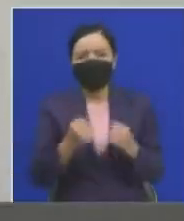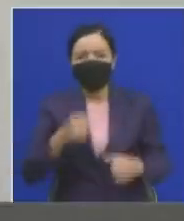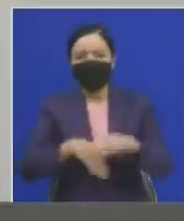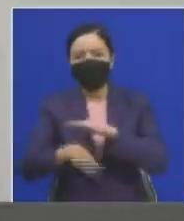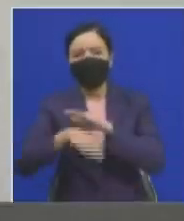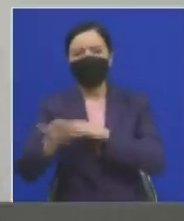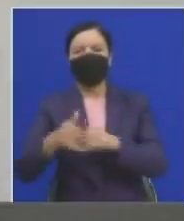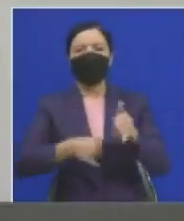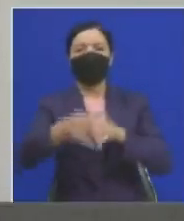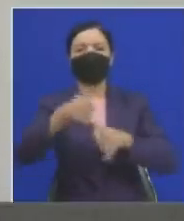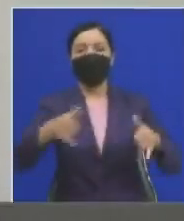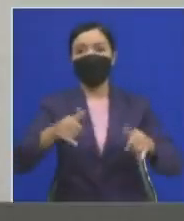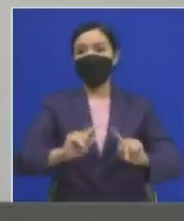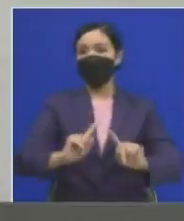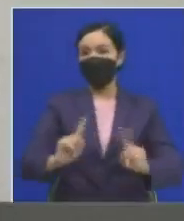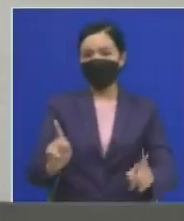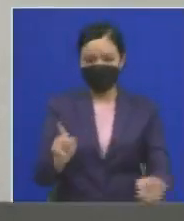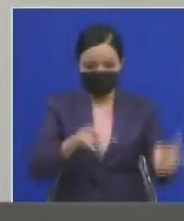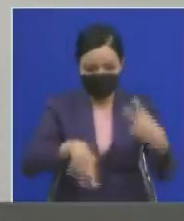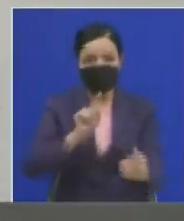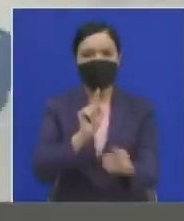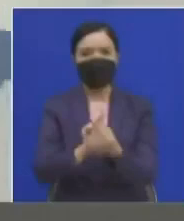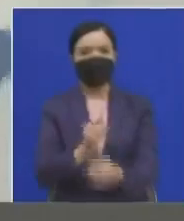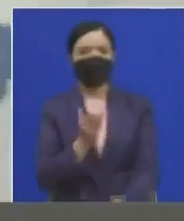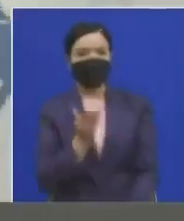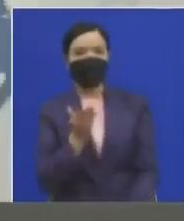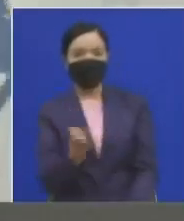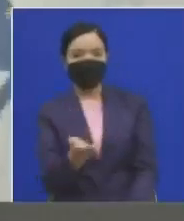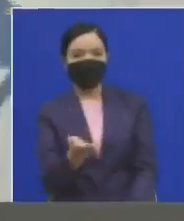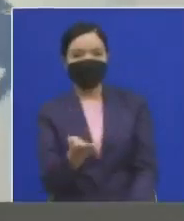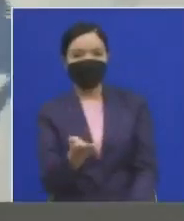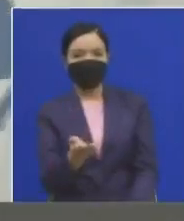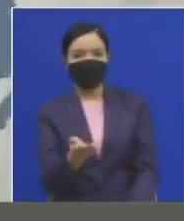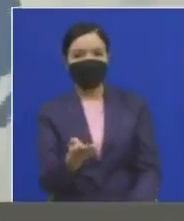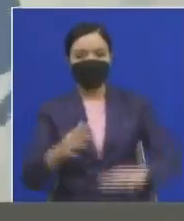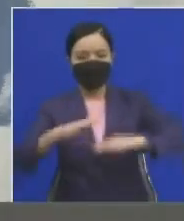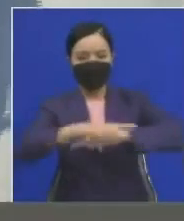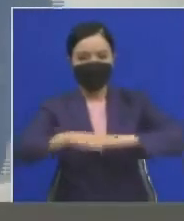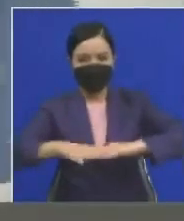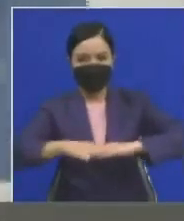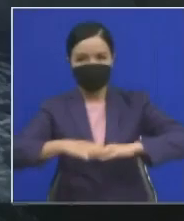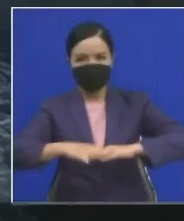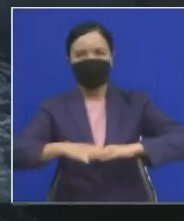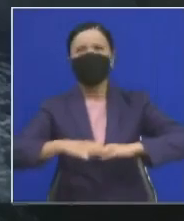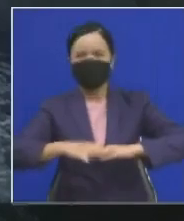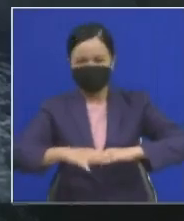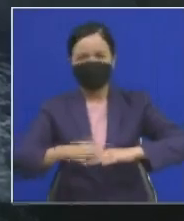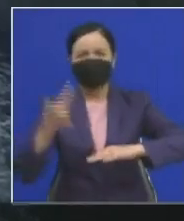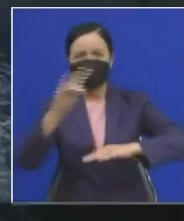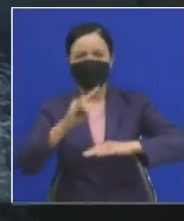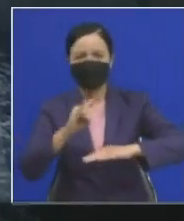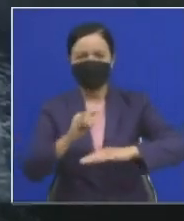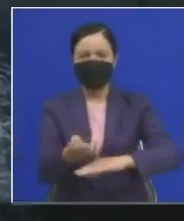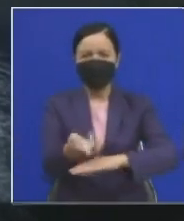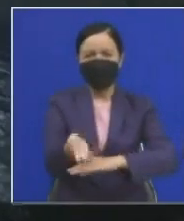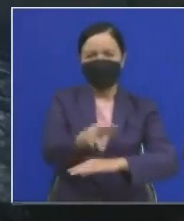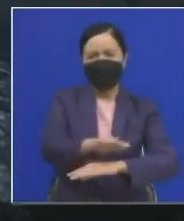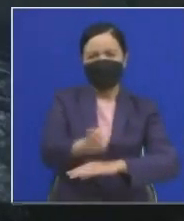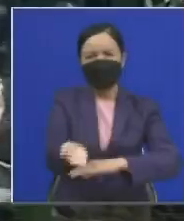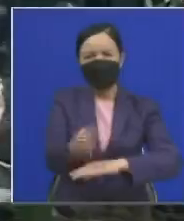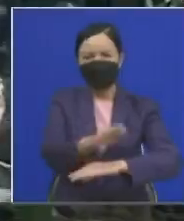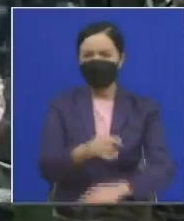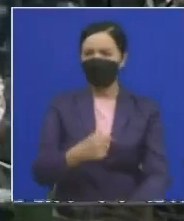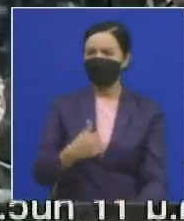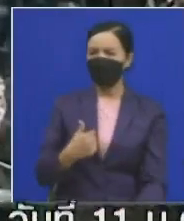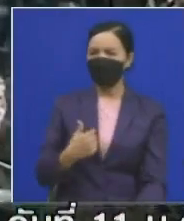งหนเข้าป่าไปเลยแต่สิ่ทไปตรวจพบก็คือว่าไปเจอแค่ ย่่างเน้อสัตรคือกำลงย่างเนือสัร กัอยู่เห